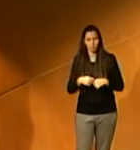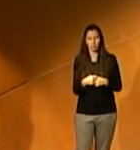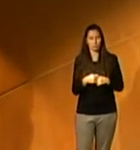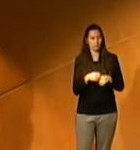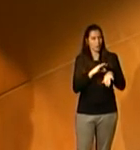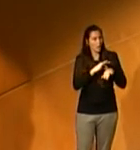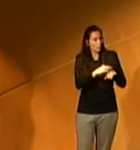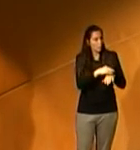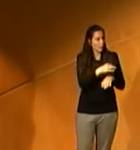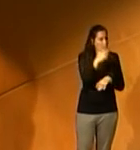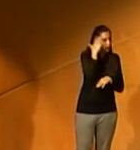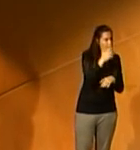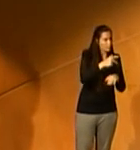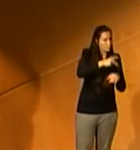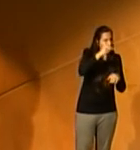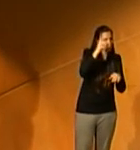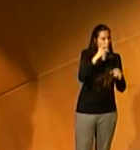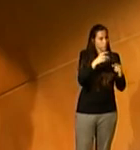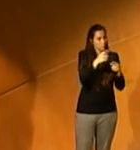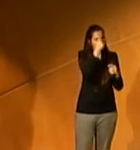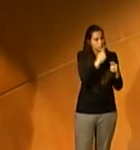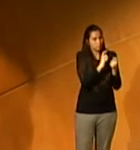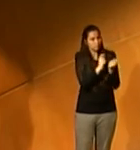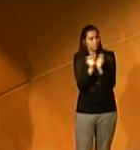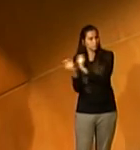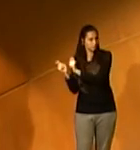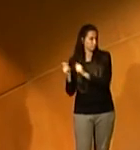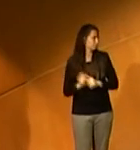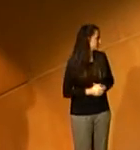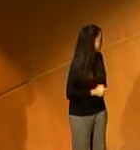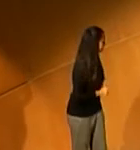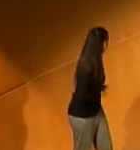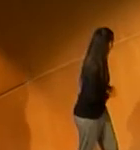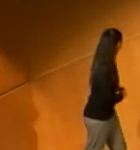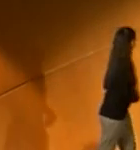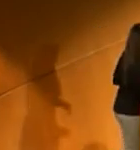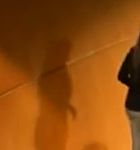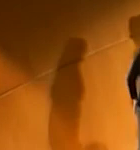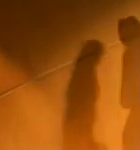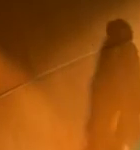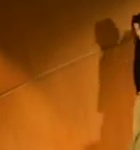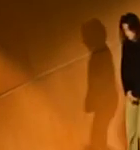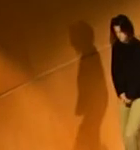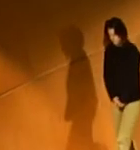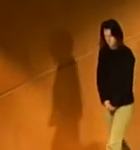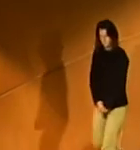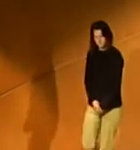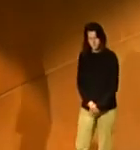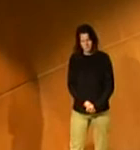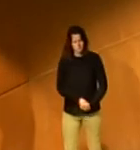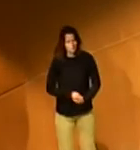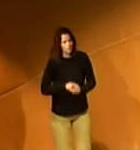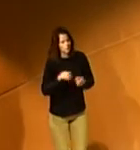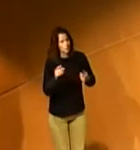vous en pensez de ça? Alors je trouve que manier plusieurs emplois du temps, c'est des fois compliqué. Donc là, cette année, j'ai